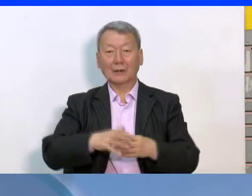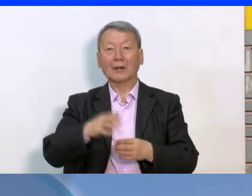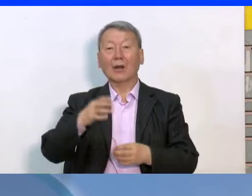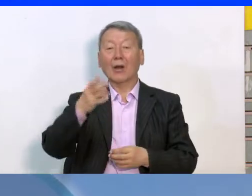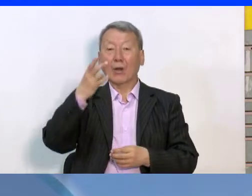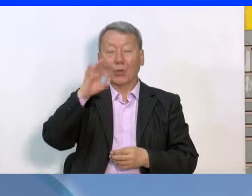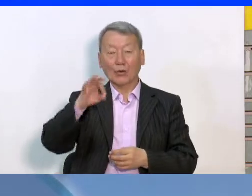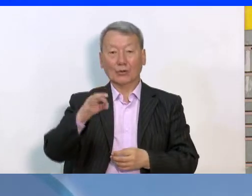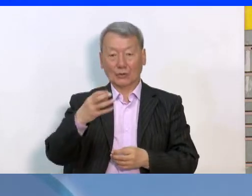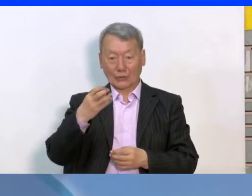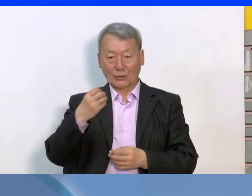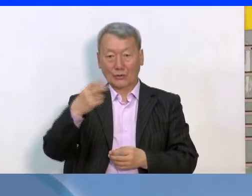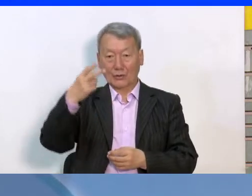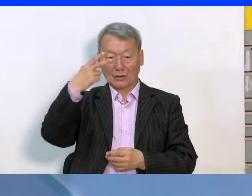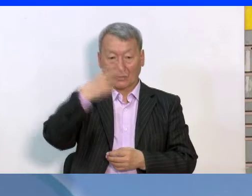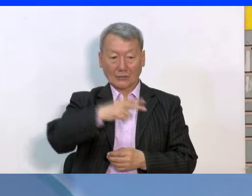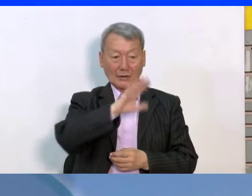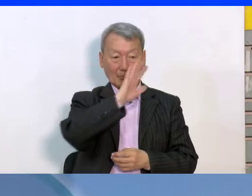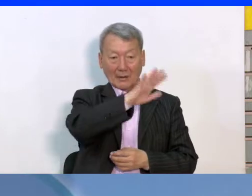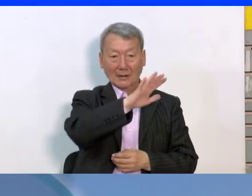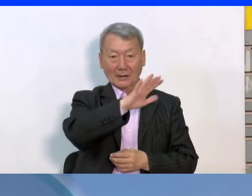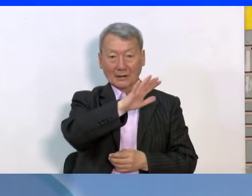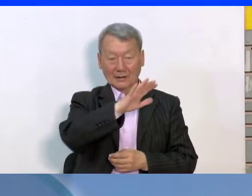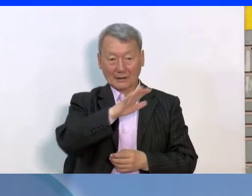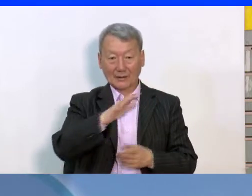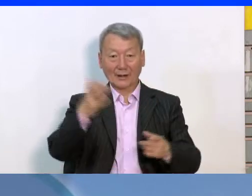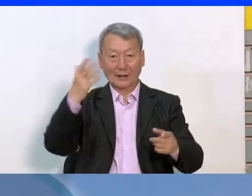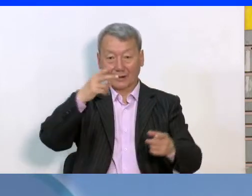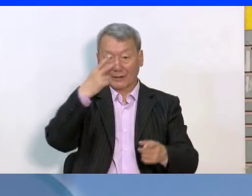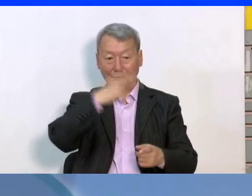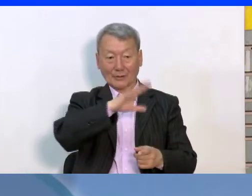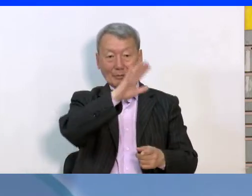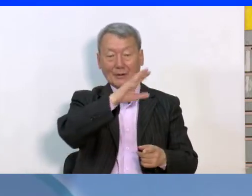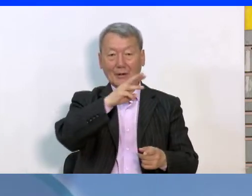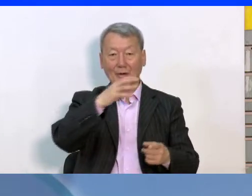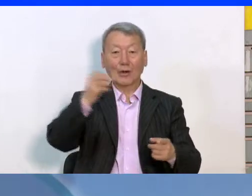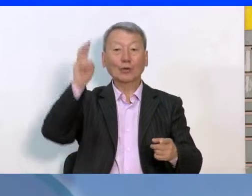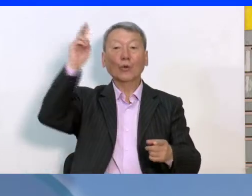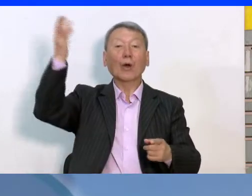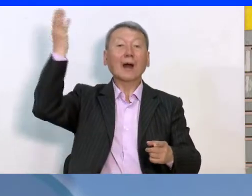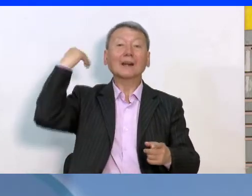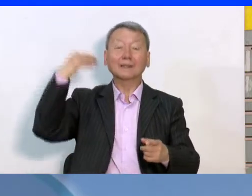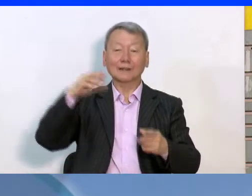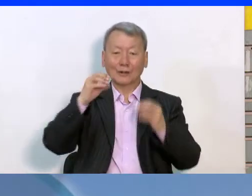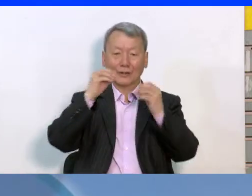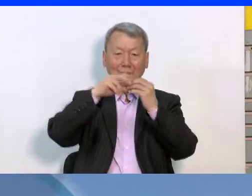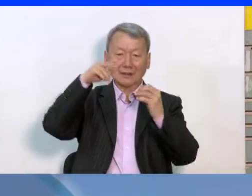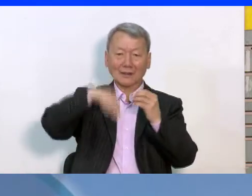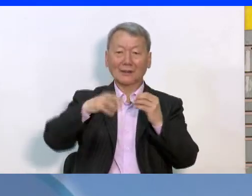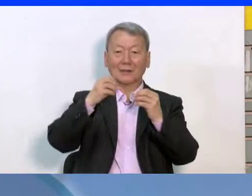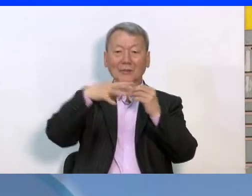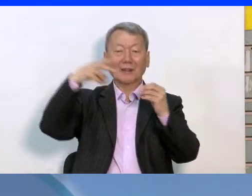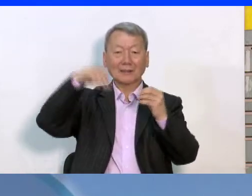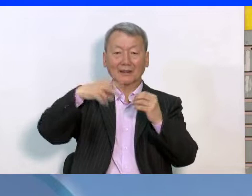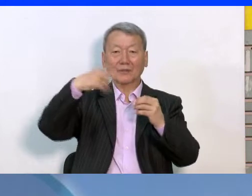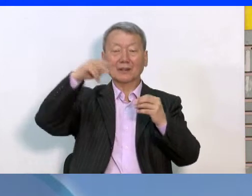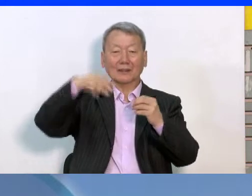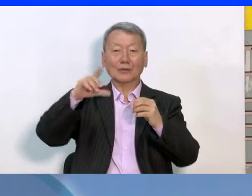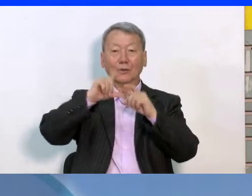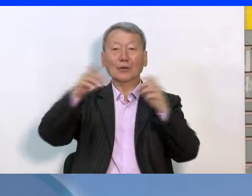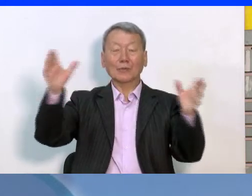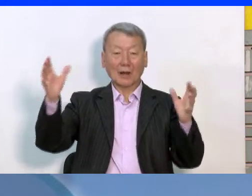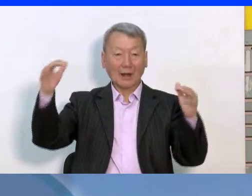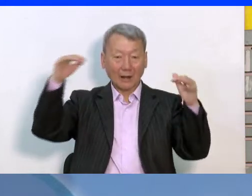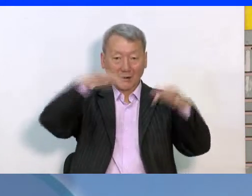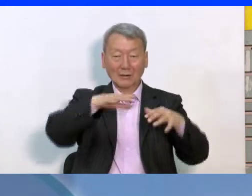Бирок тилекке каршы мына 25-чи майда дагы баягы мурун бүтүп кеткендер, 10 жылдык, 20 жылдык дегендер кээ бир жерде да